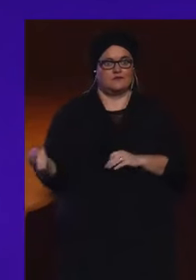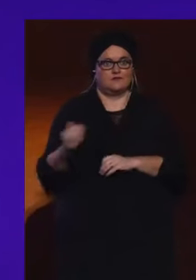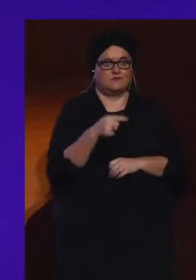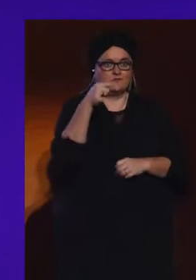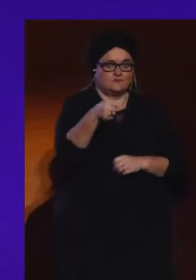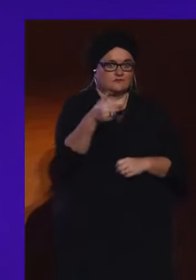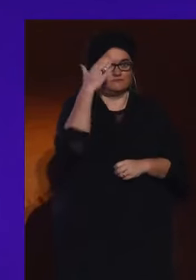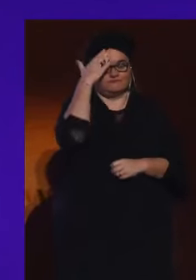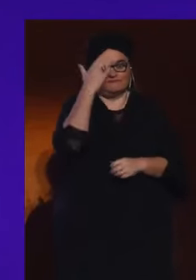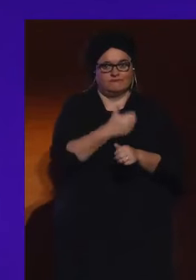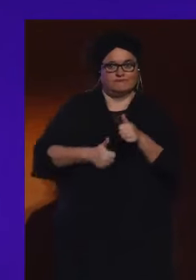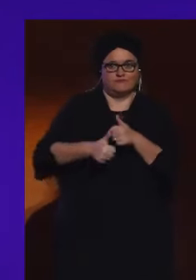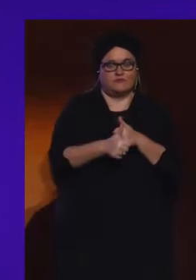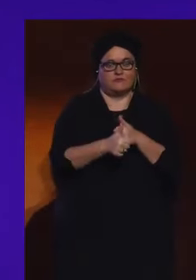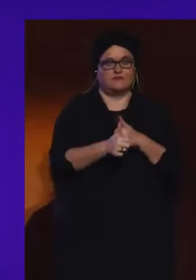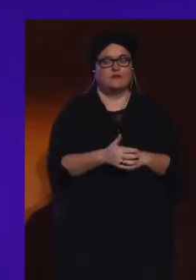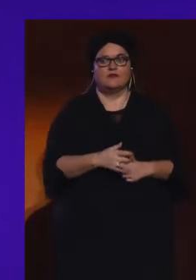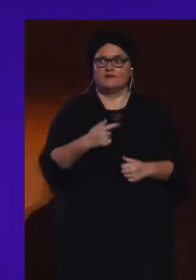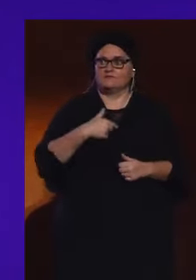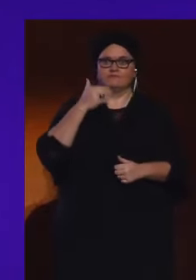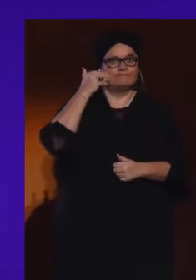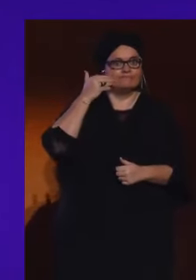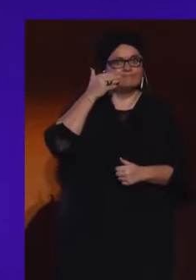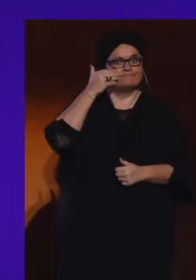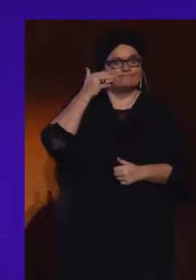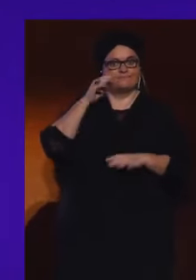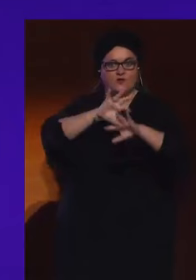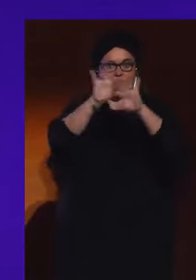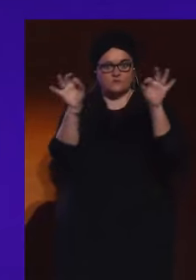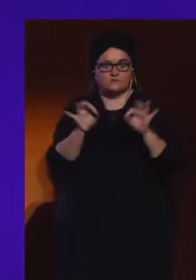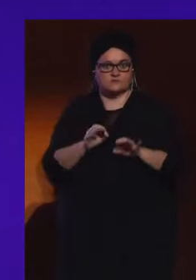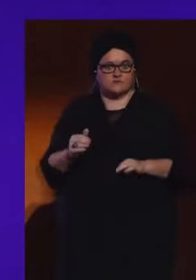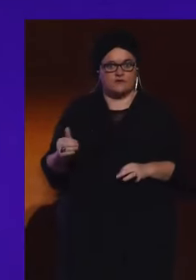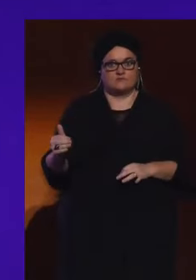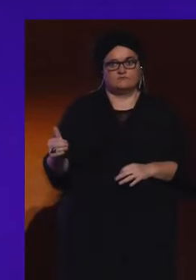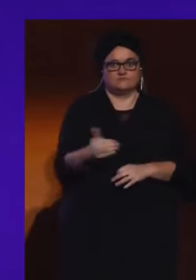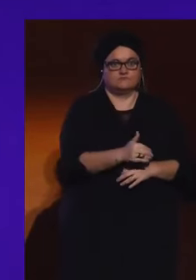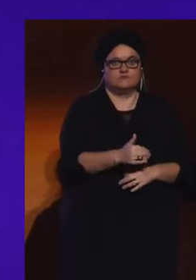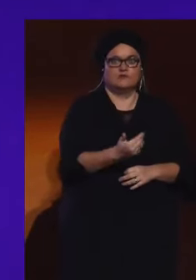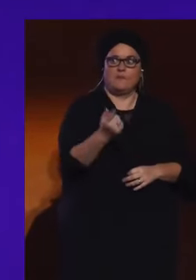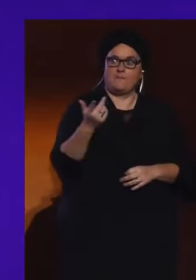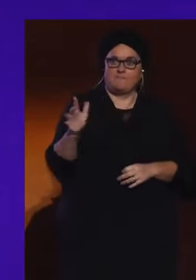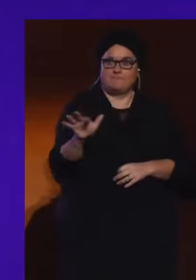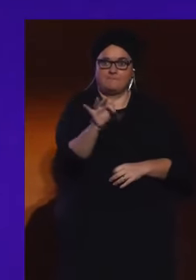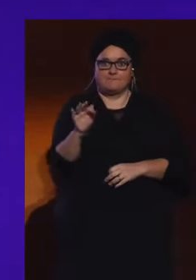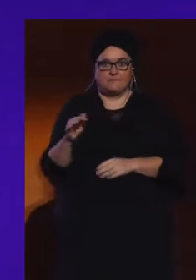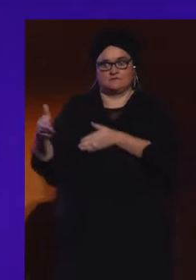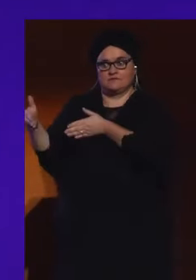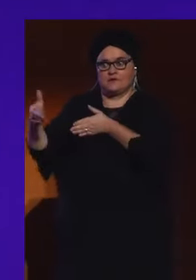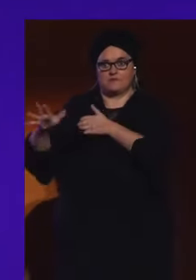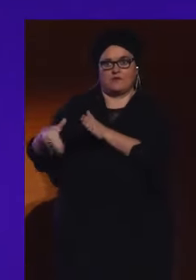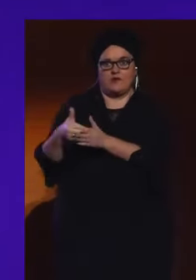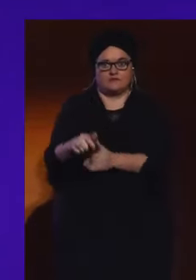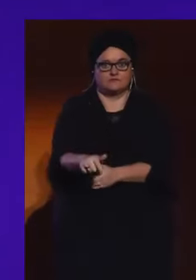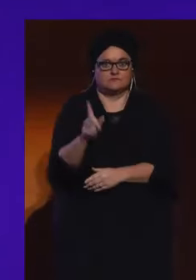osagaia. Arronago, oso arronago Euskal Herria Bilduz eta onaino ekarri gaituen bideaz. Arro